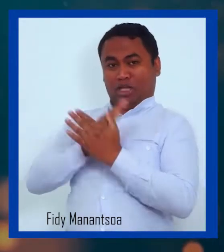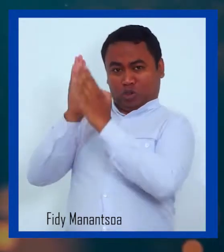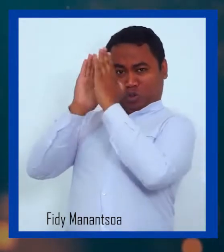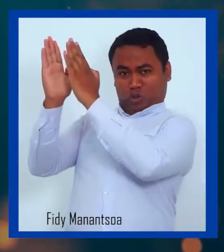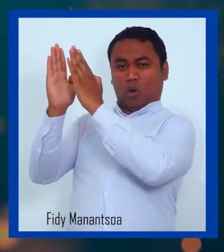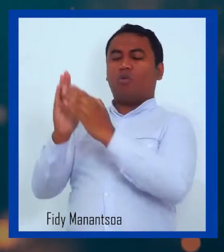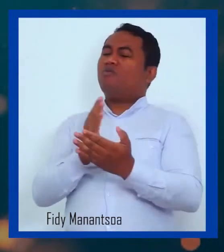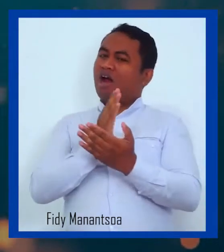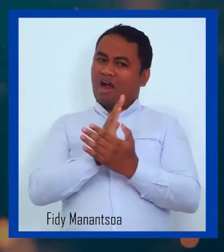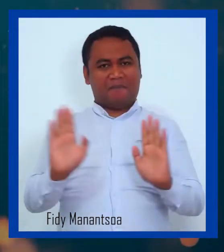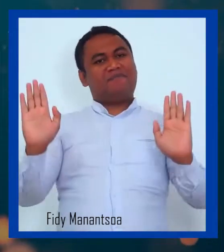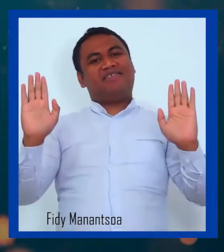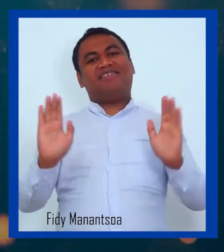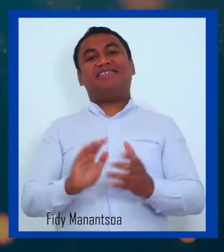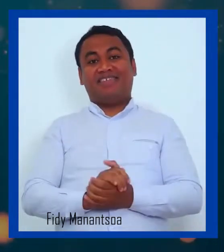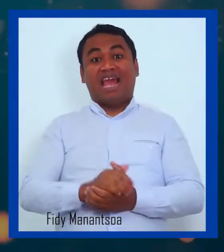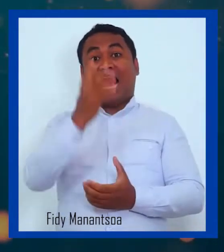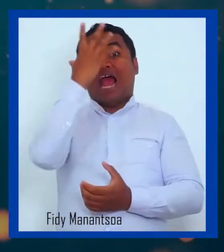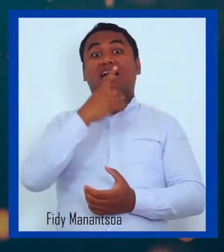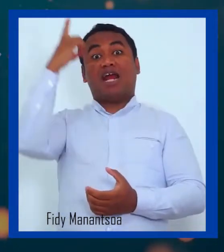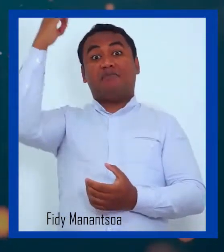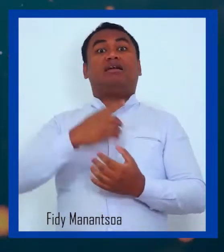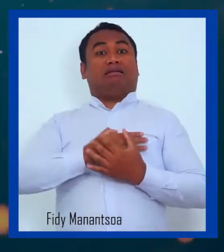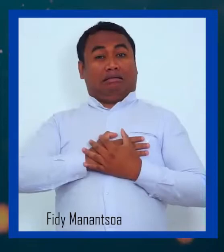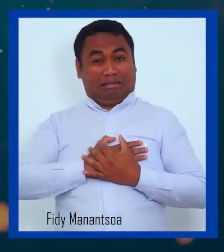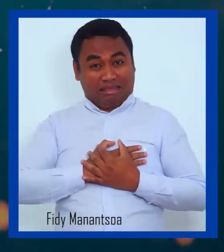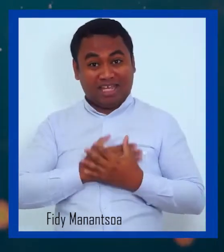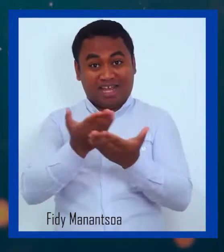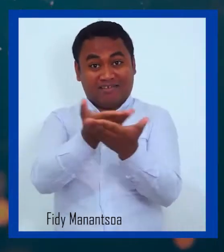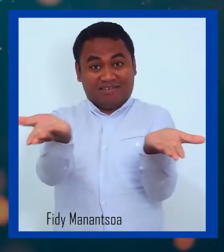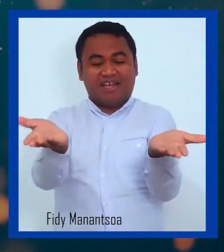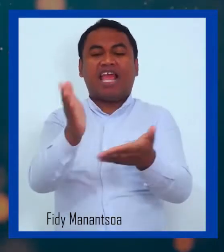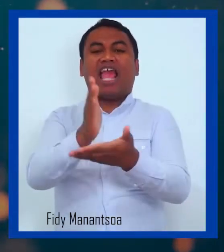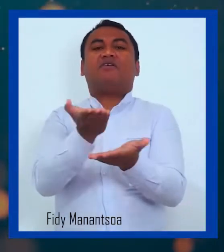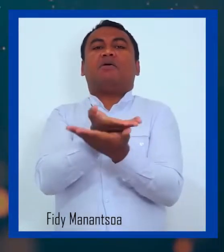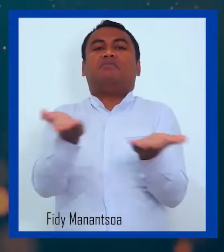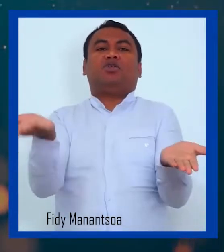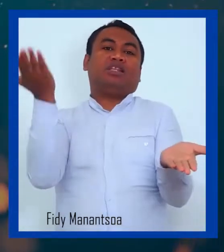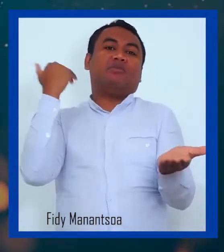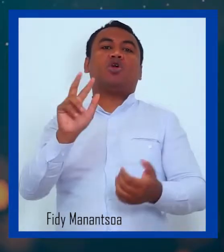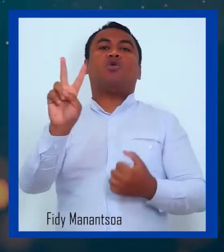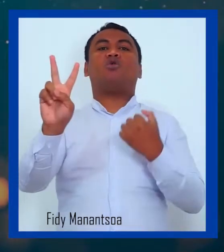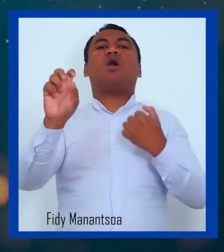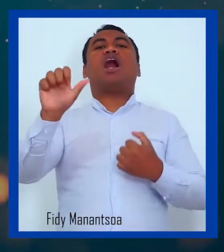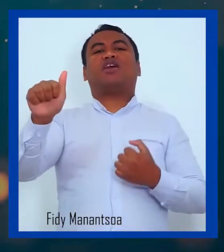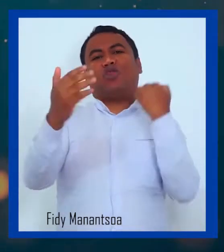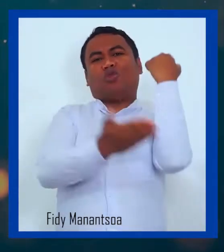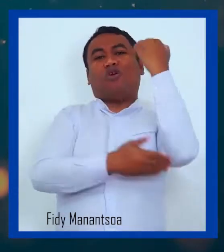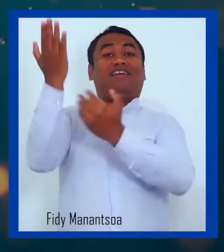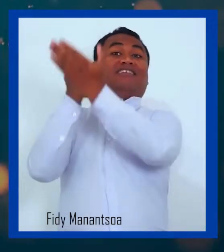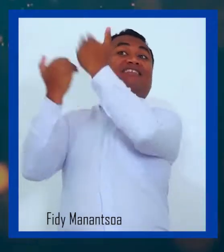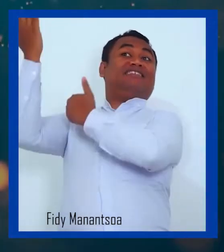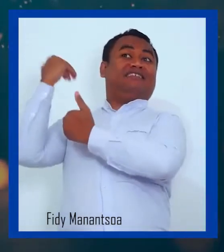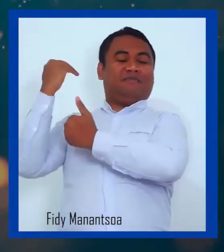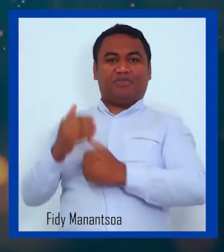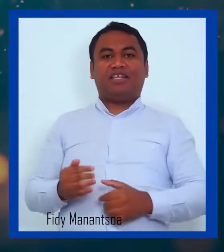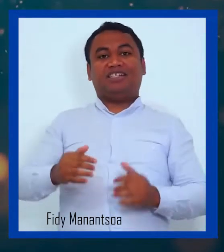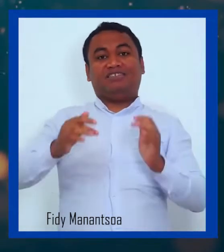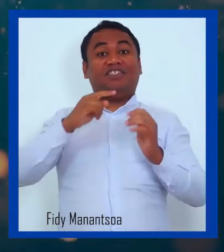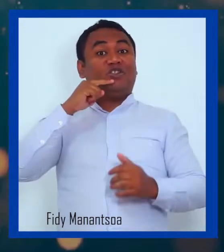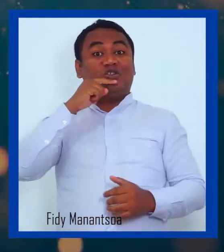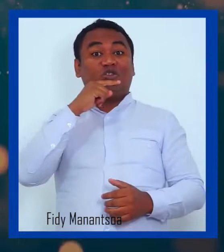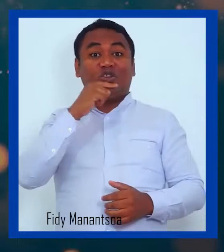izy. Fa ny fitiavan'Andriamanitra anao dia efa niporofony 2 taona lasa izay. Tamin'ny nanomezana ny zanany,